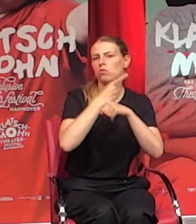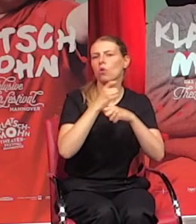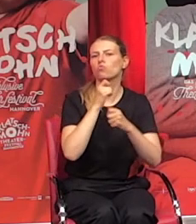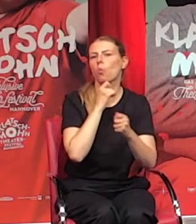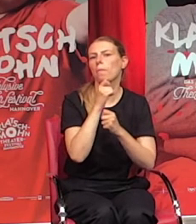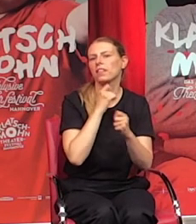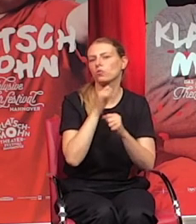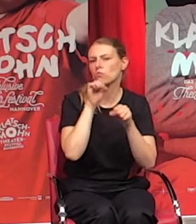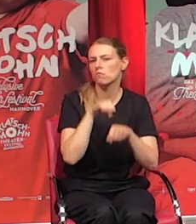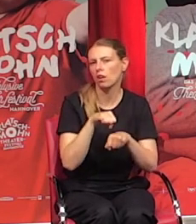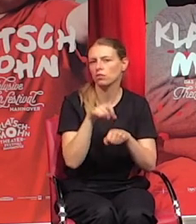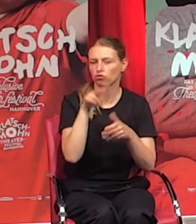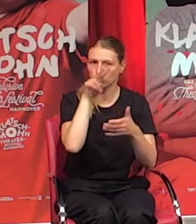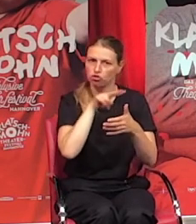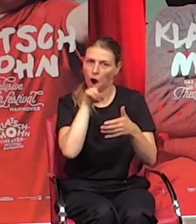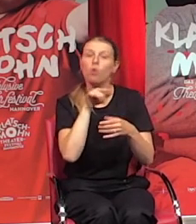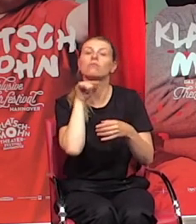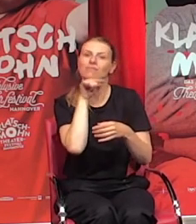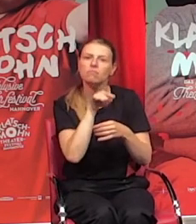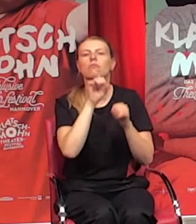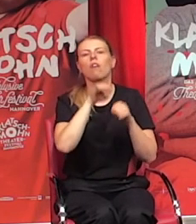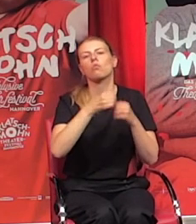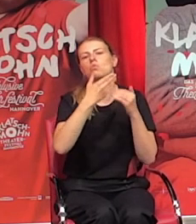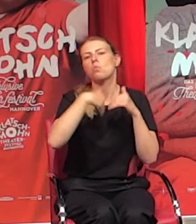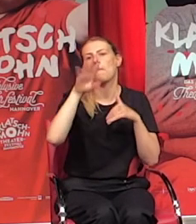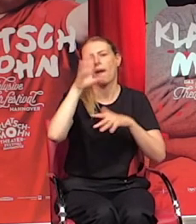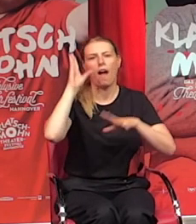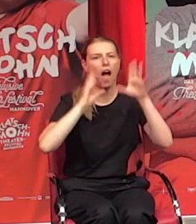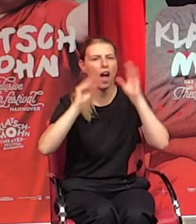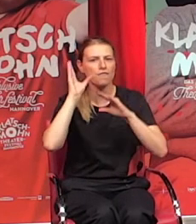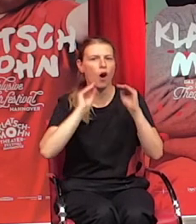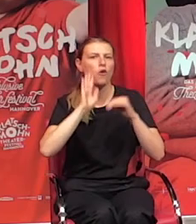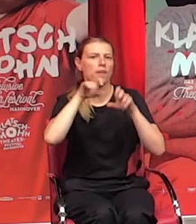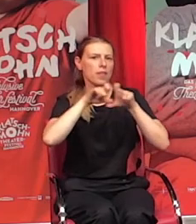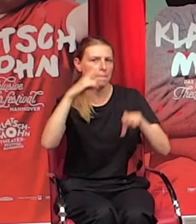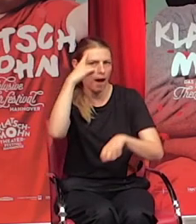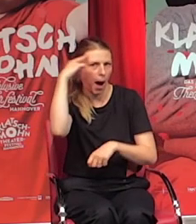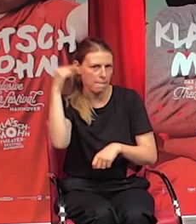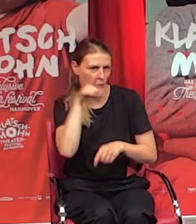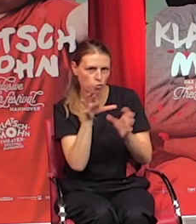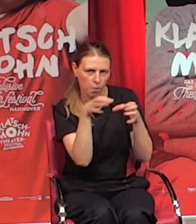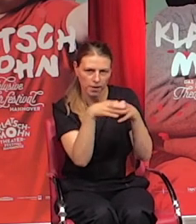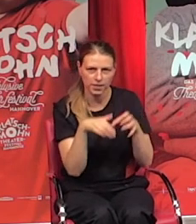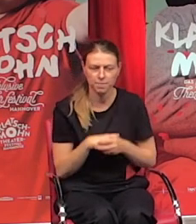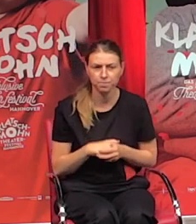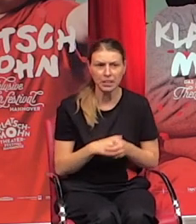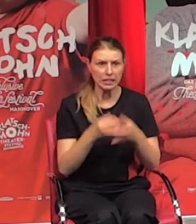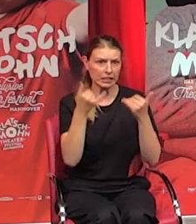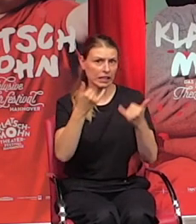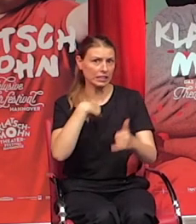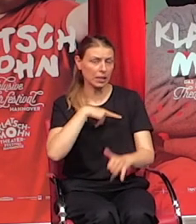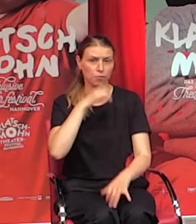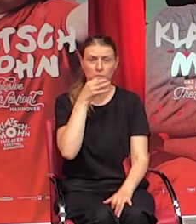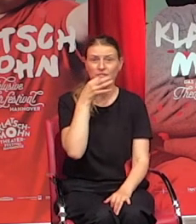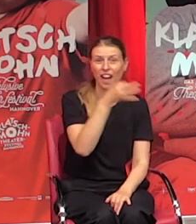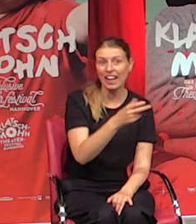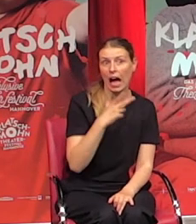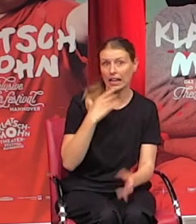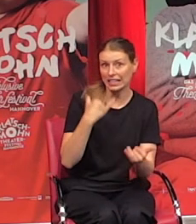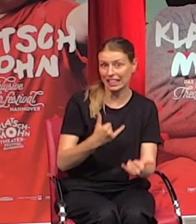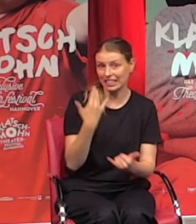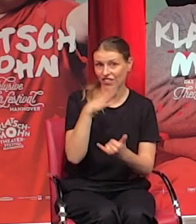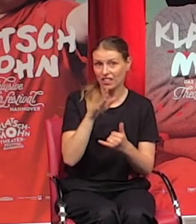Kompanie aus Hamburg. Und jetzt wollte ich mal fragen, es ist eigentlich ein Zoom-Interview